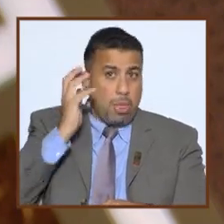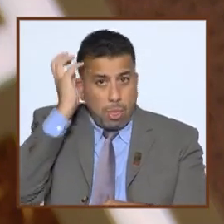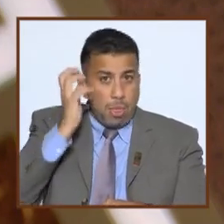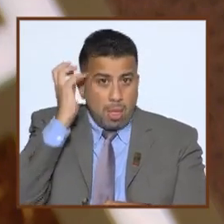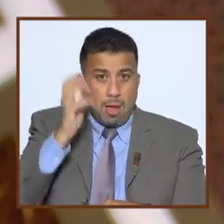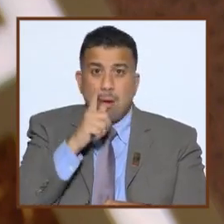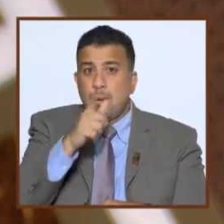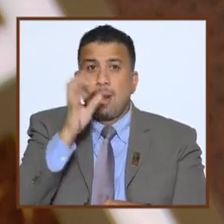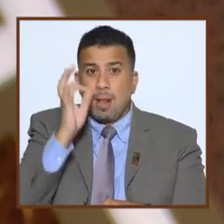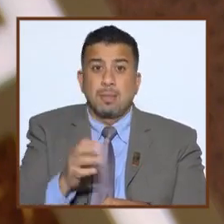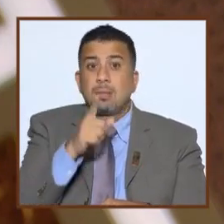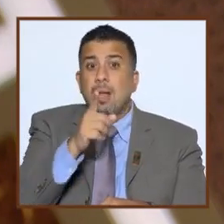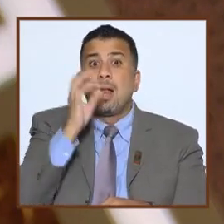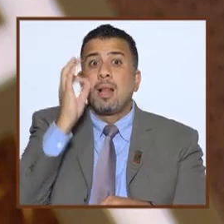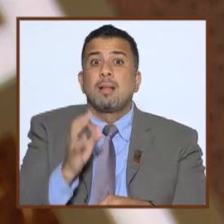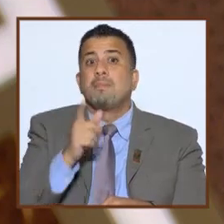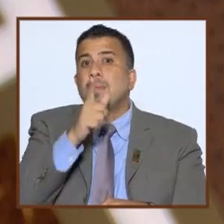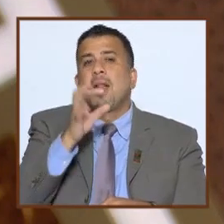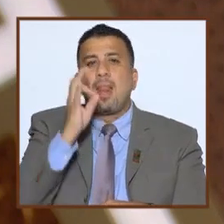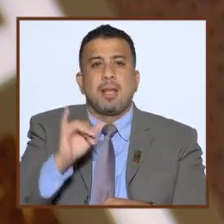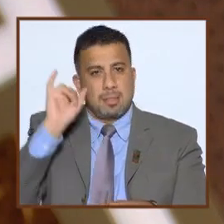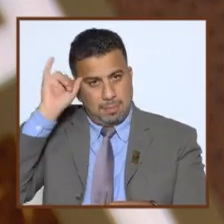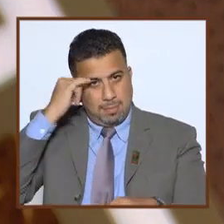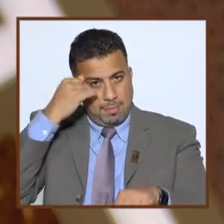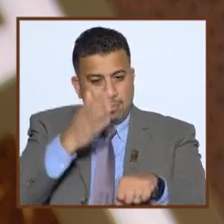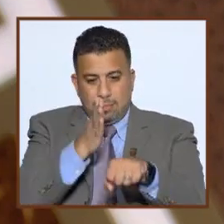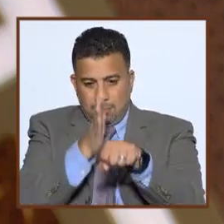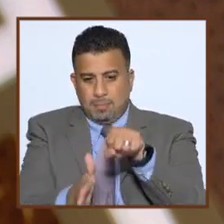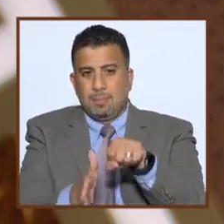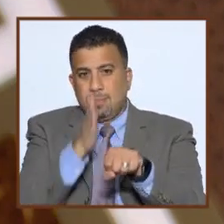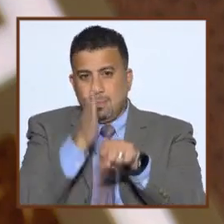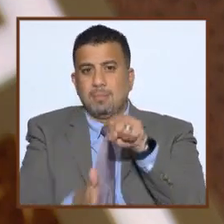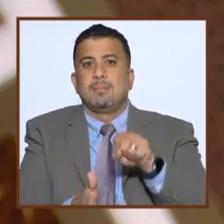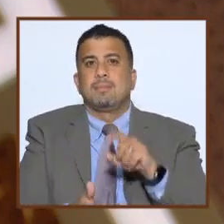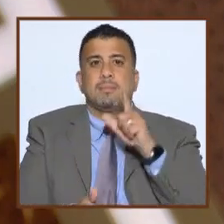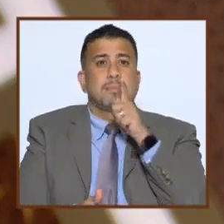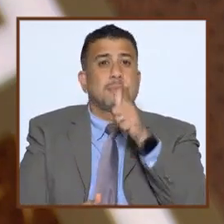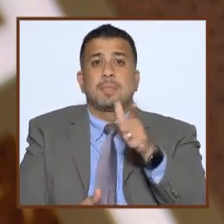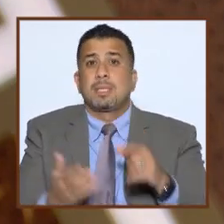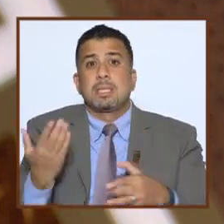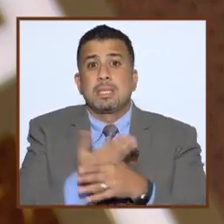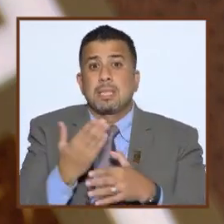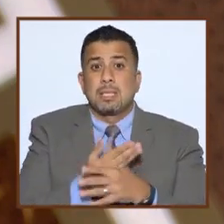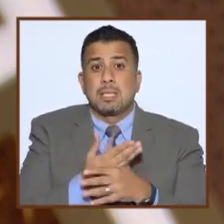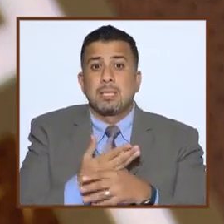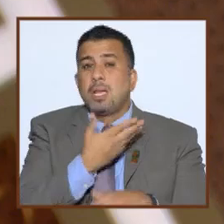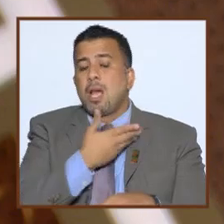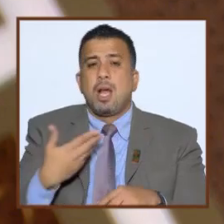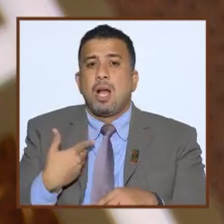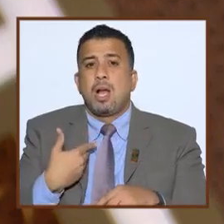على كل واحد منكم دم وذلك لانكم تركتم الحج